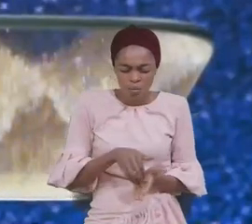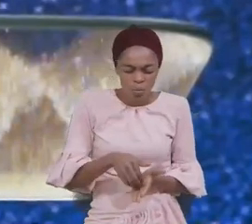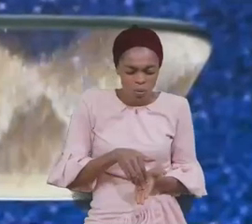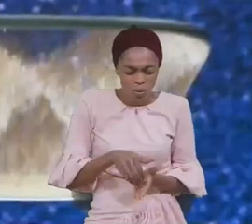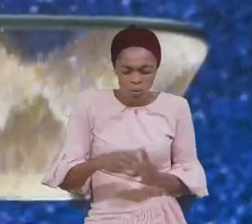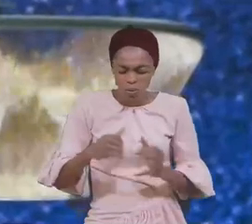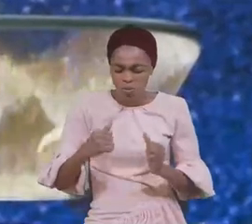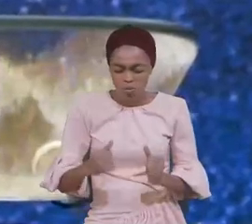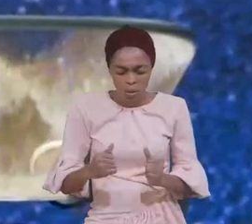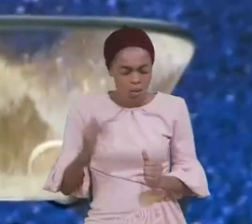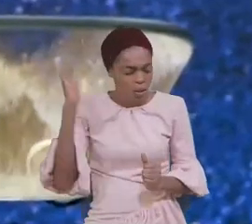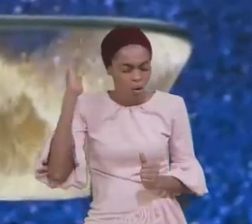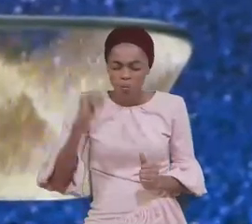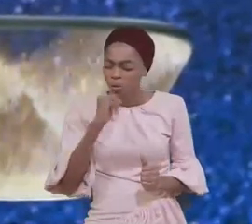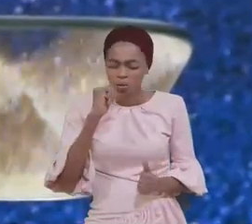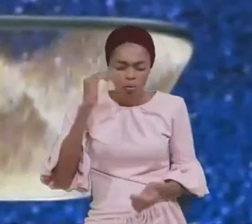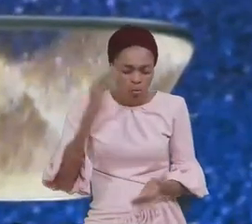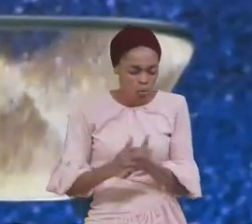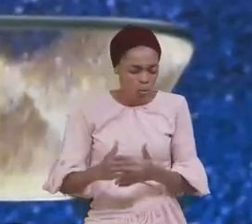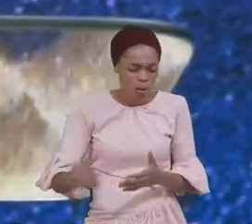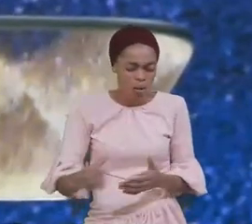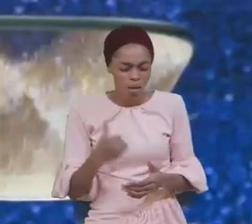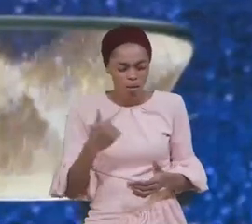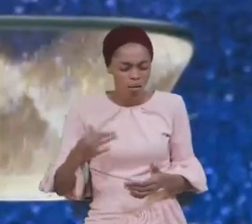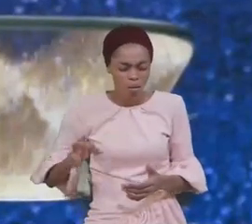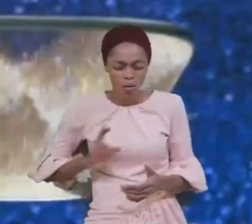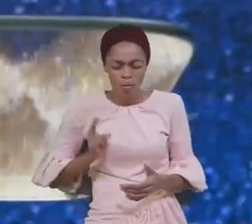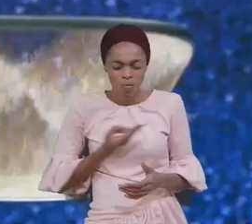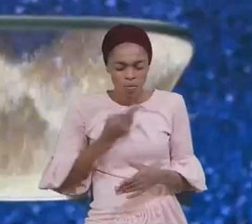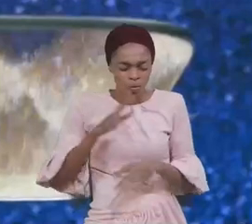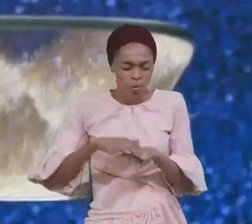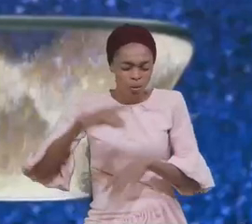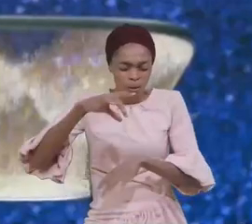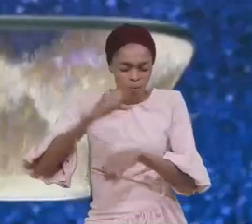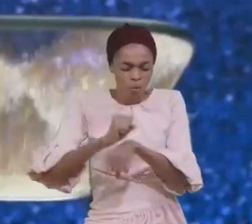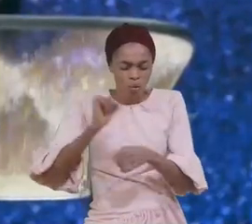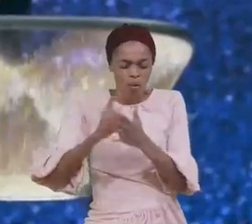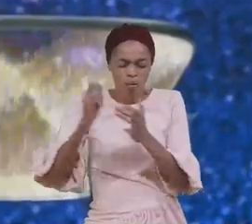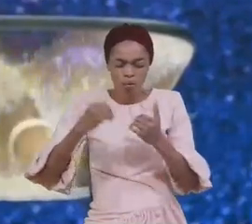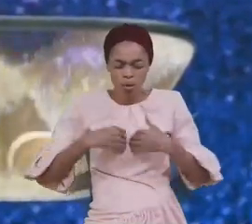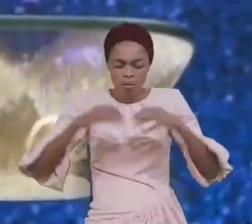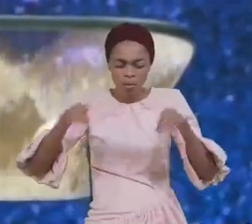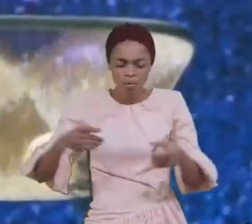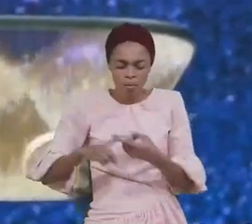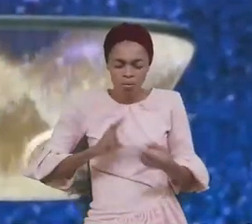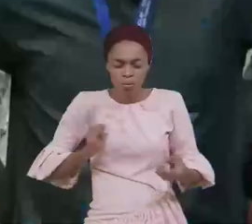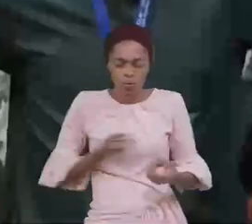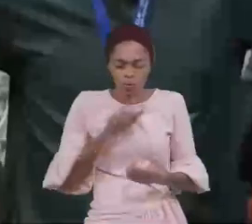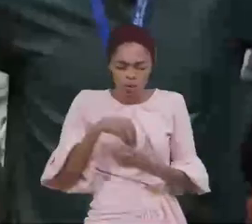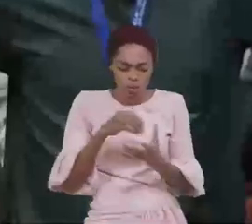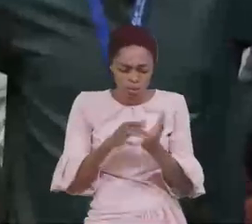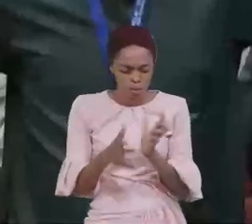que la force, que la faiblesse ne nous empêche pas de faire l'œuvre que tu nous as donnée au nom de